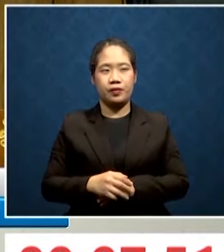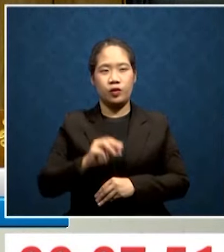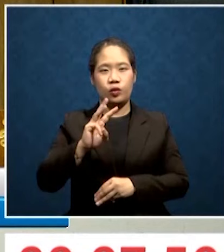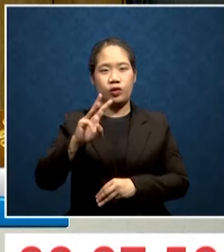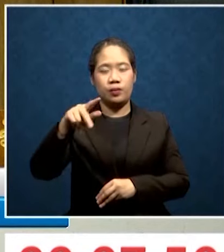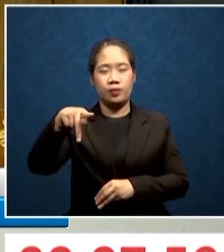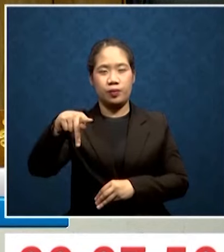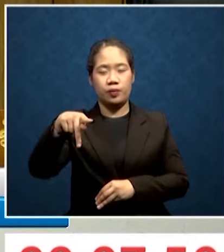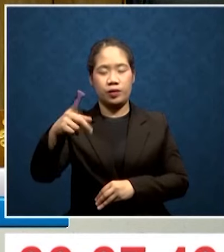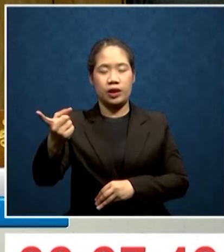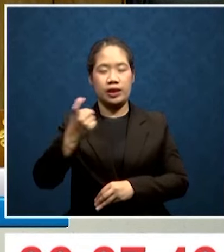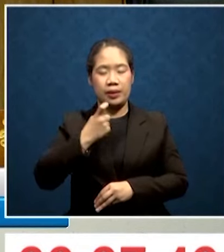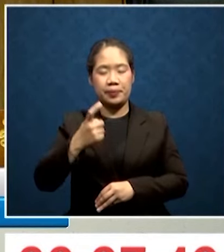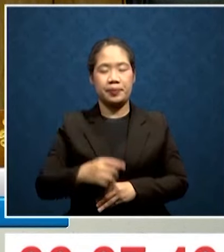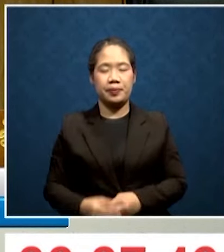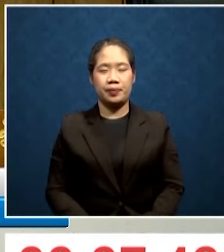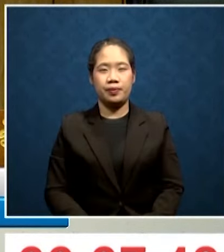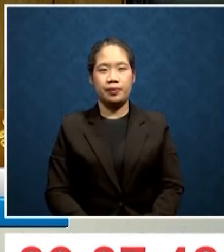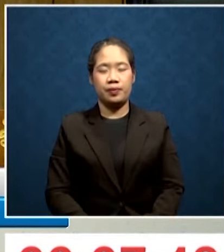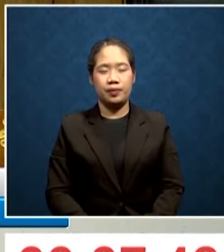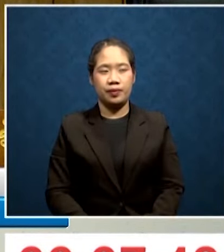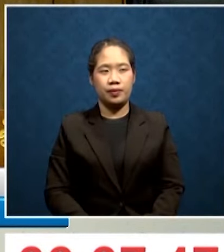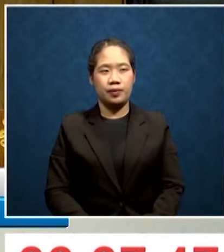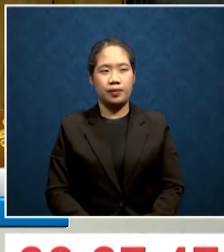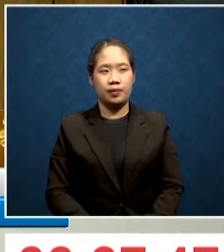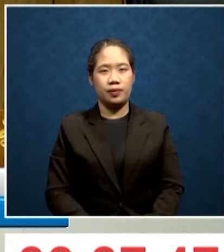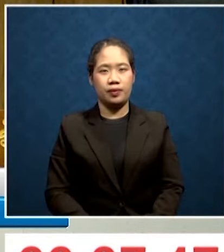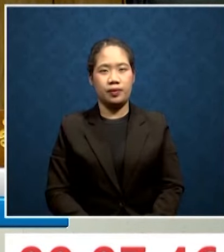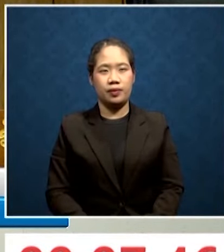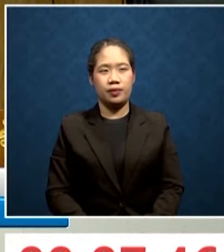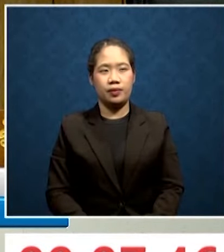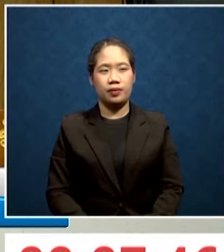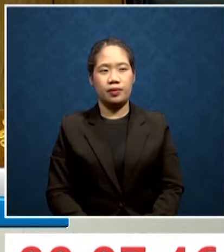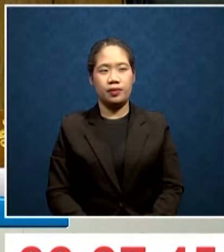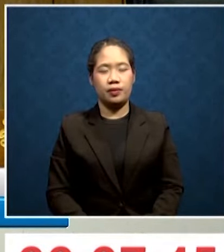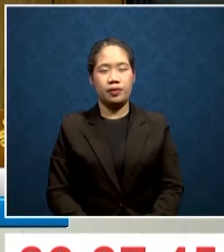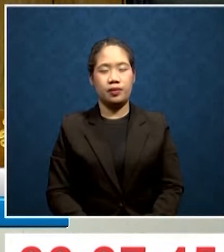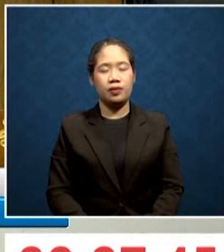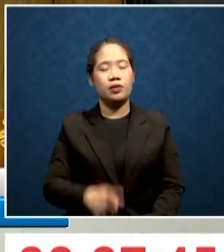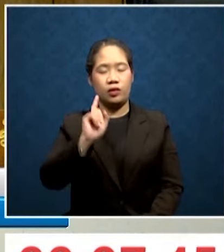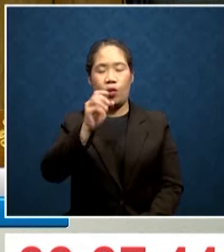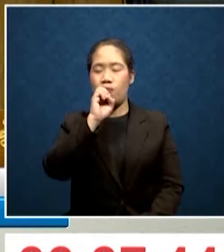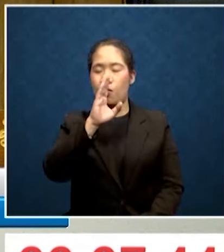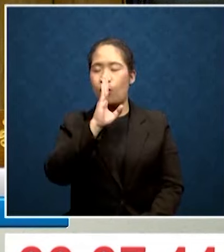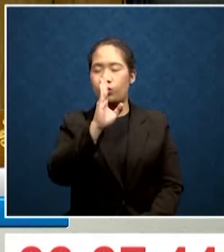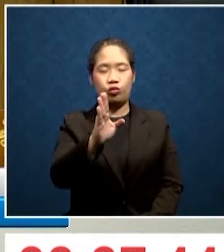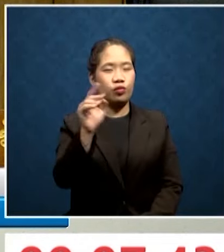งศ์พงสุวรรณซึ่งต้องบอกว่